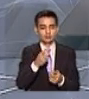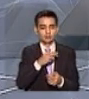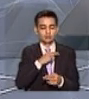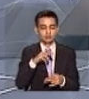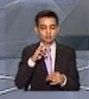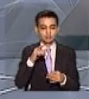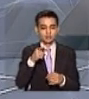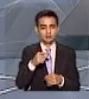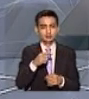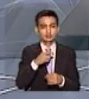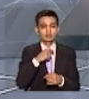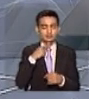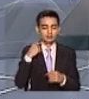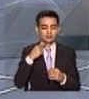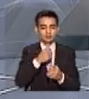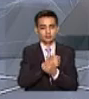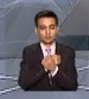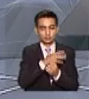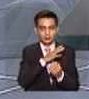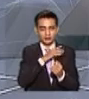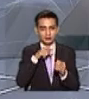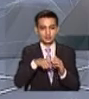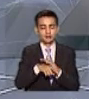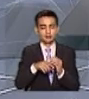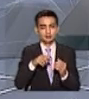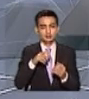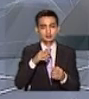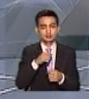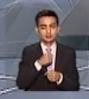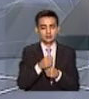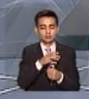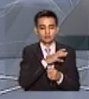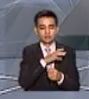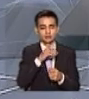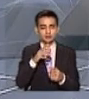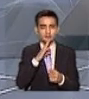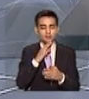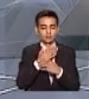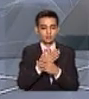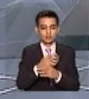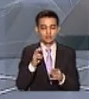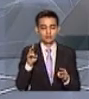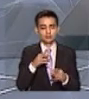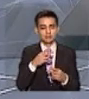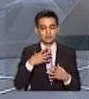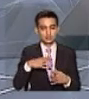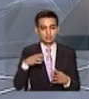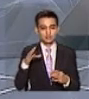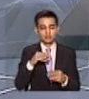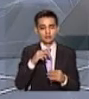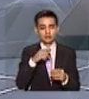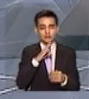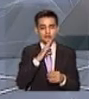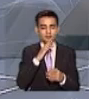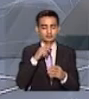не задушили грабители. Нападение произошло поздней ночью, и на помощь девушке никто не пришел. Когда жертва перестала